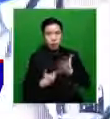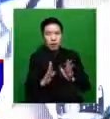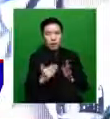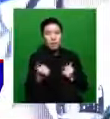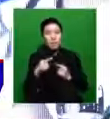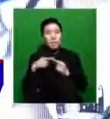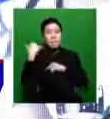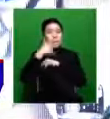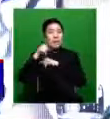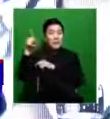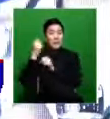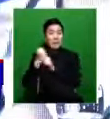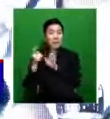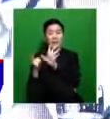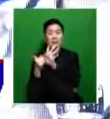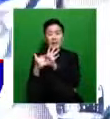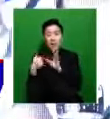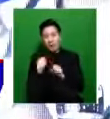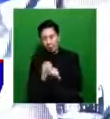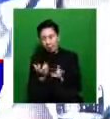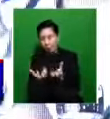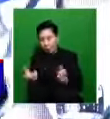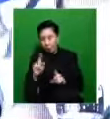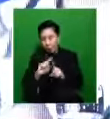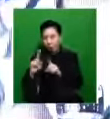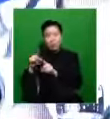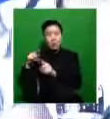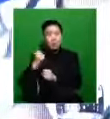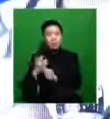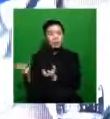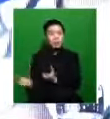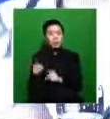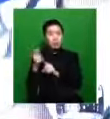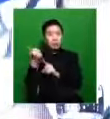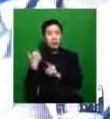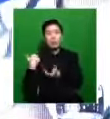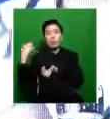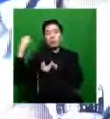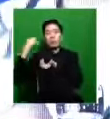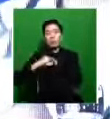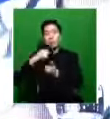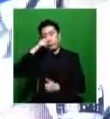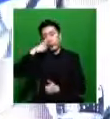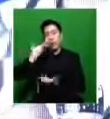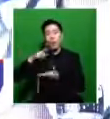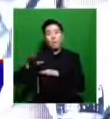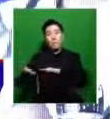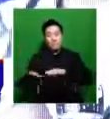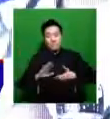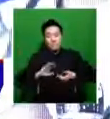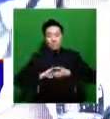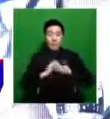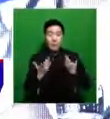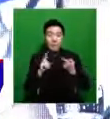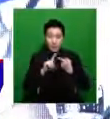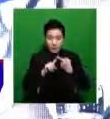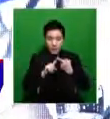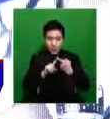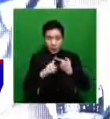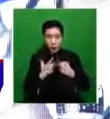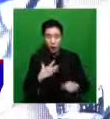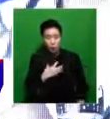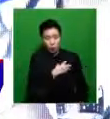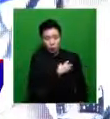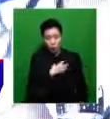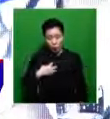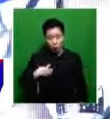ทศที่ผลิตยาผลิตเครื่องมือเวชภัณฑ์ต่างๆเขาก็พร้อมที่จะให้ความร่วมมือกับเราอย่างเต็มที่นะครับทั้งท่านทูต